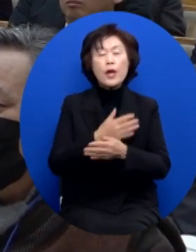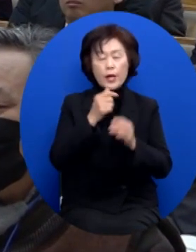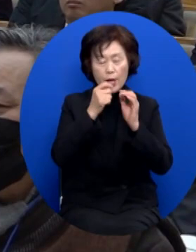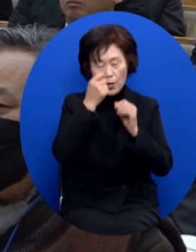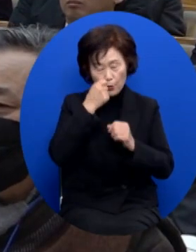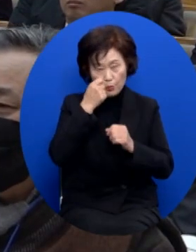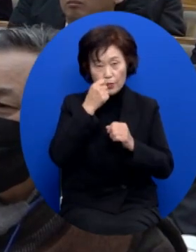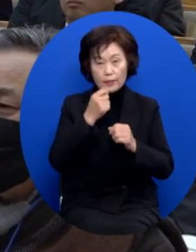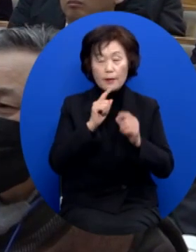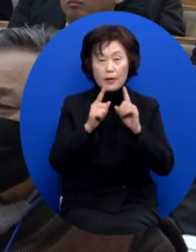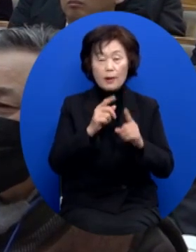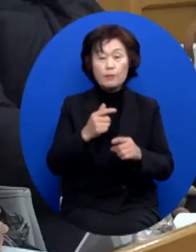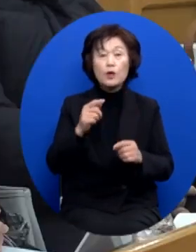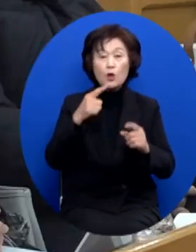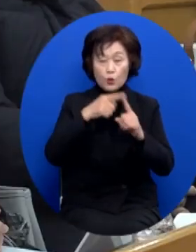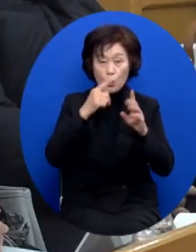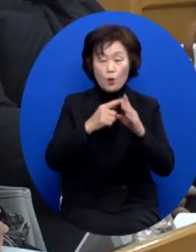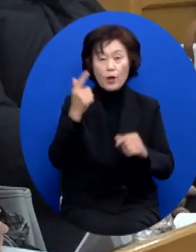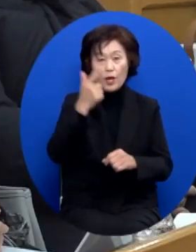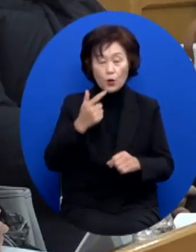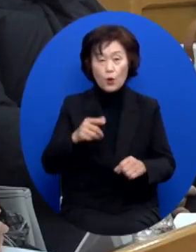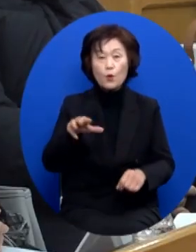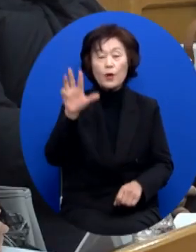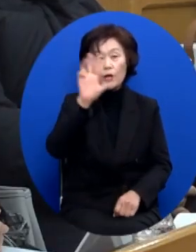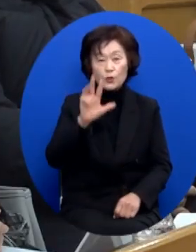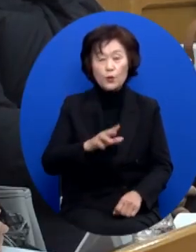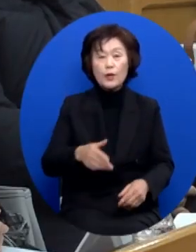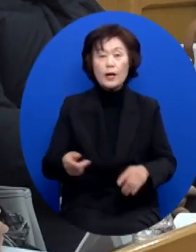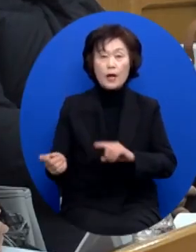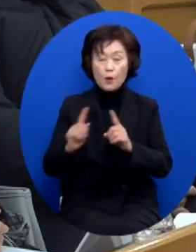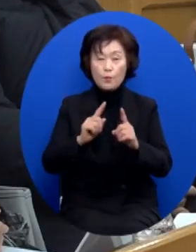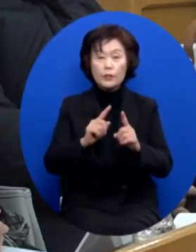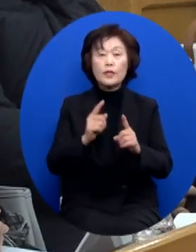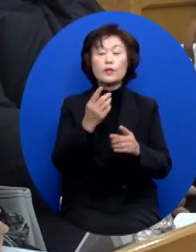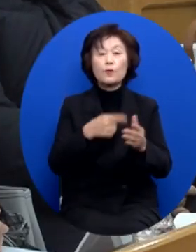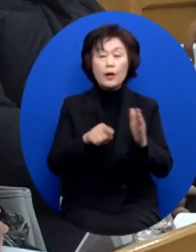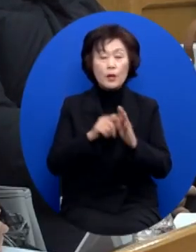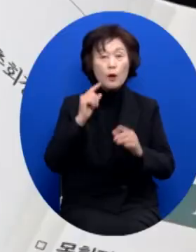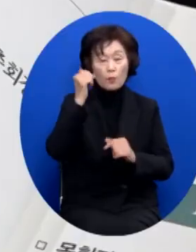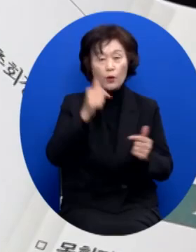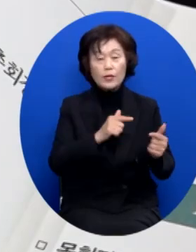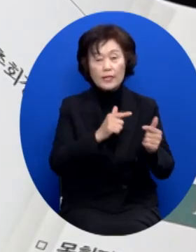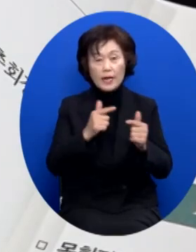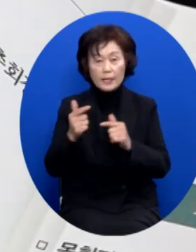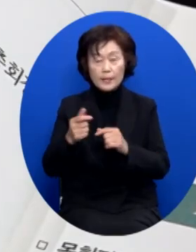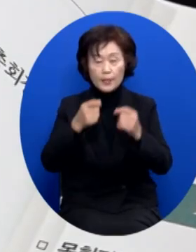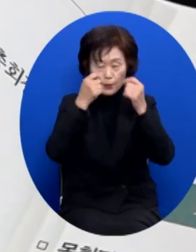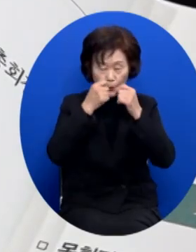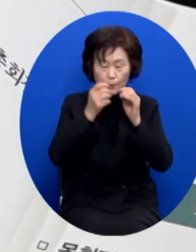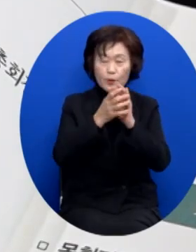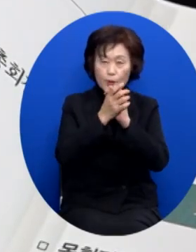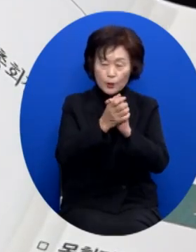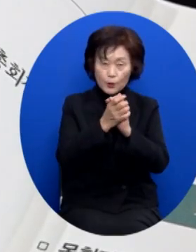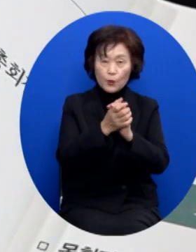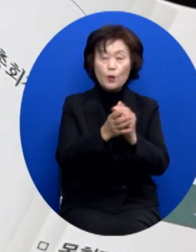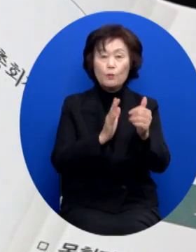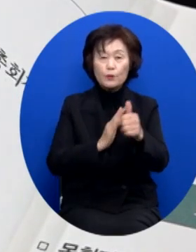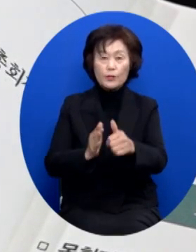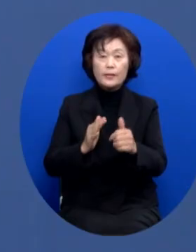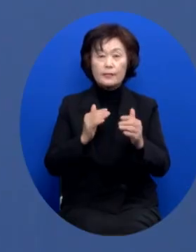교회와 노회, 총회가 살아나도록 목회자들이 울며 영적 낙동강 전선에 서자고